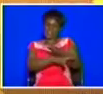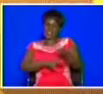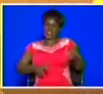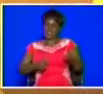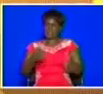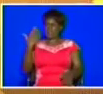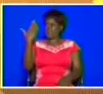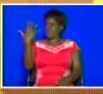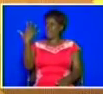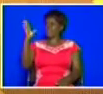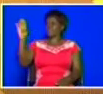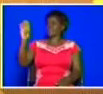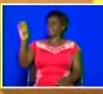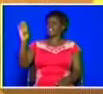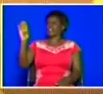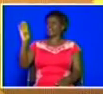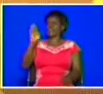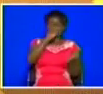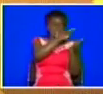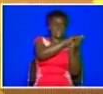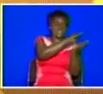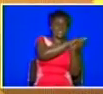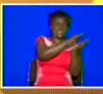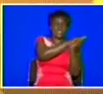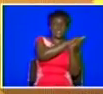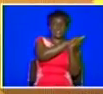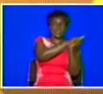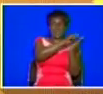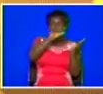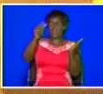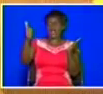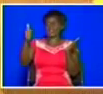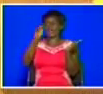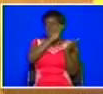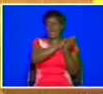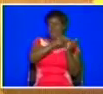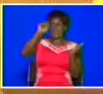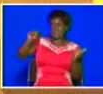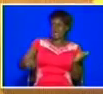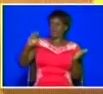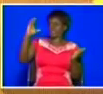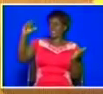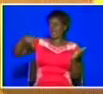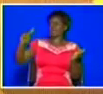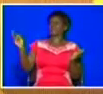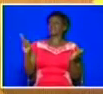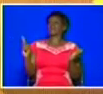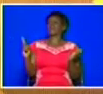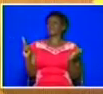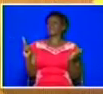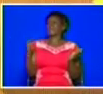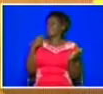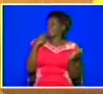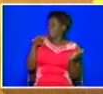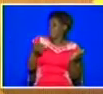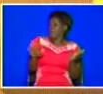ni tano za akaunti yake na kuzihifadhi kwenye benki ya First Community tawi la South C hapa jijini Nairobi. Jama anashikilia